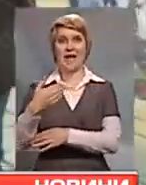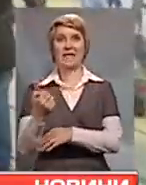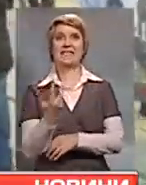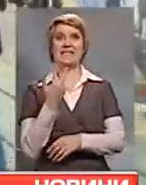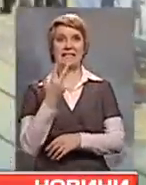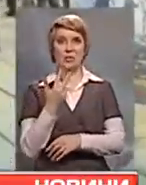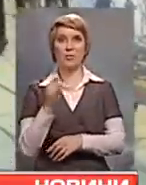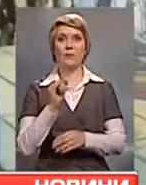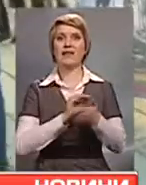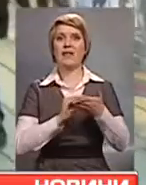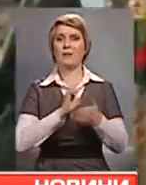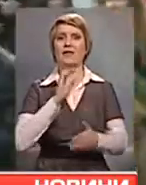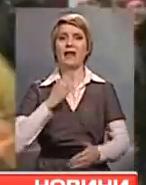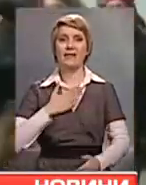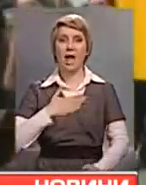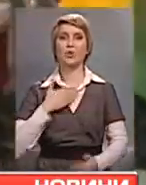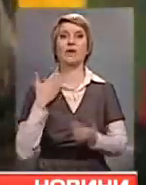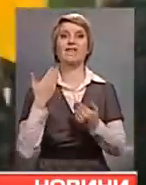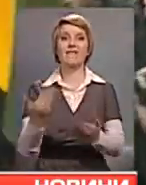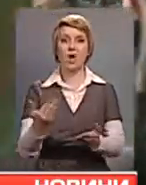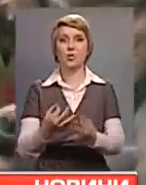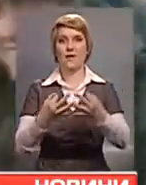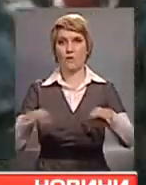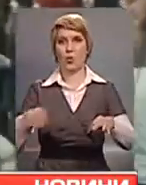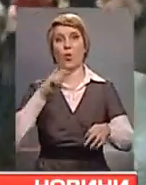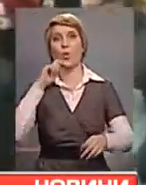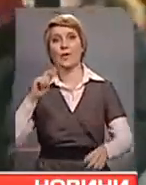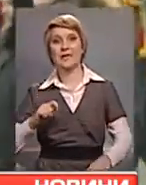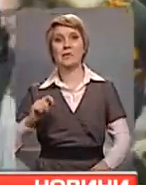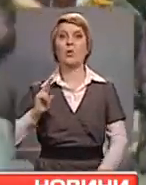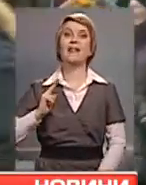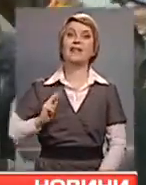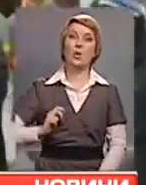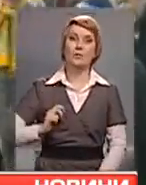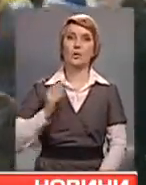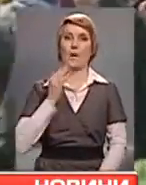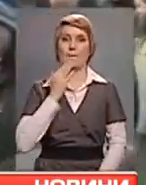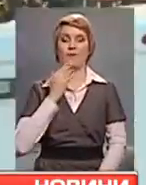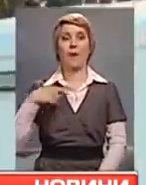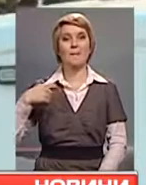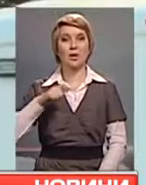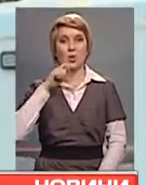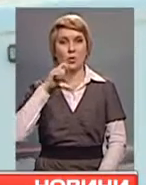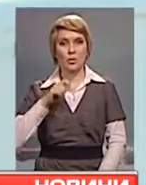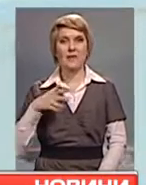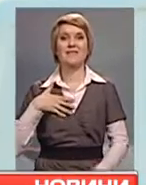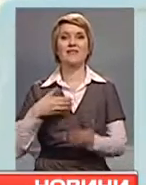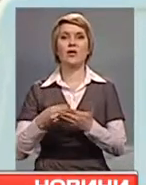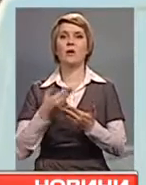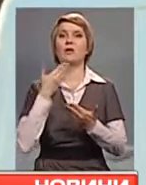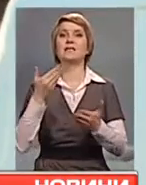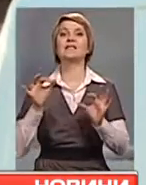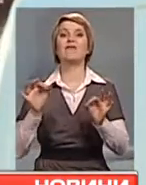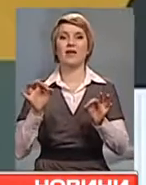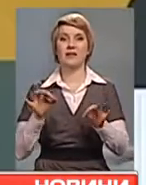написом «За нашу і вашу волю» українською та литовською мовами. Президент країни у своєму зверненні провела історичну паралелі.